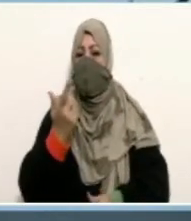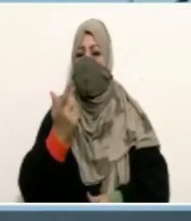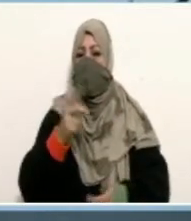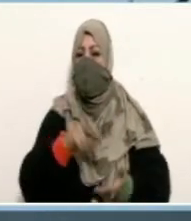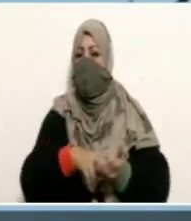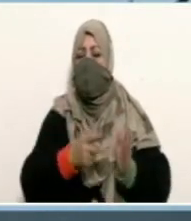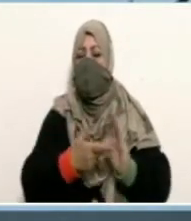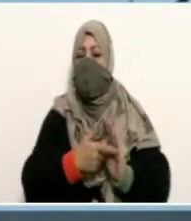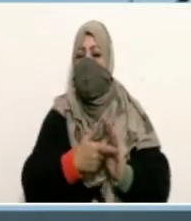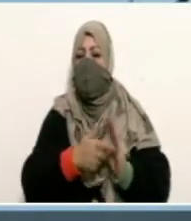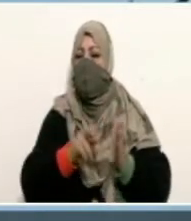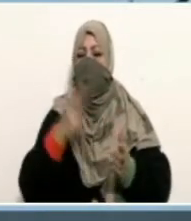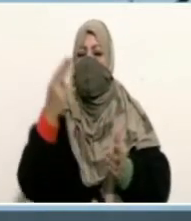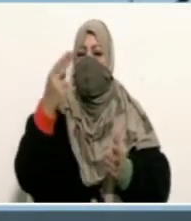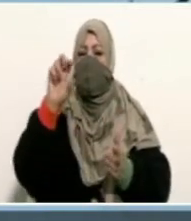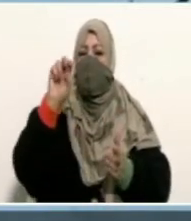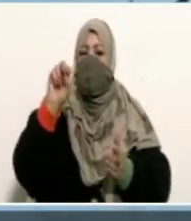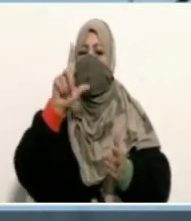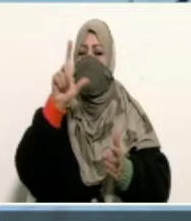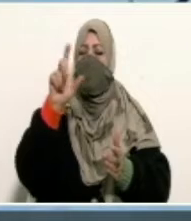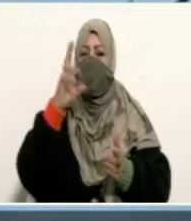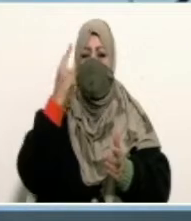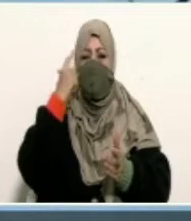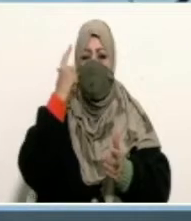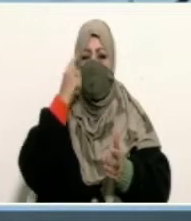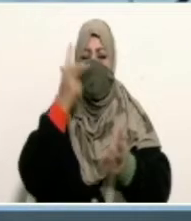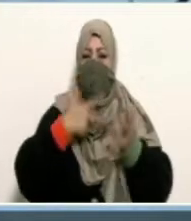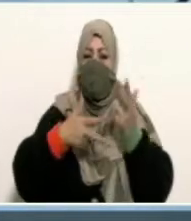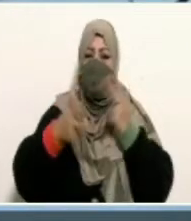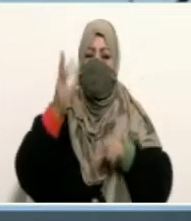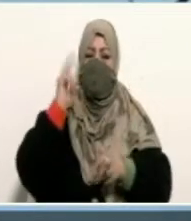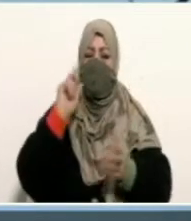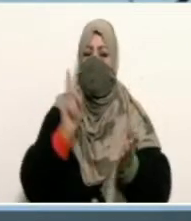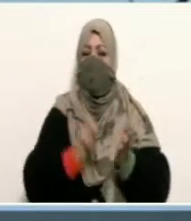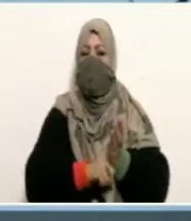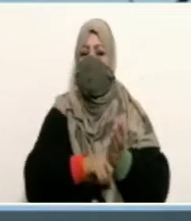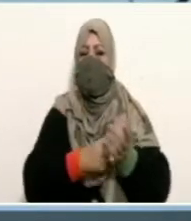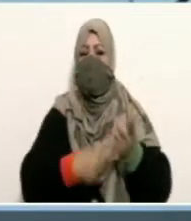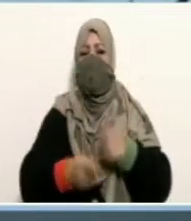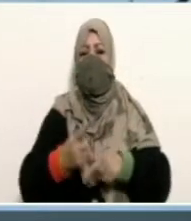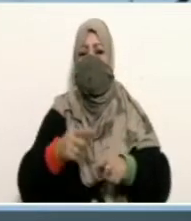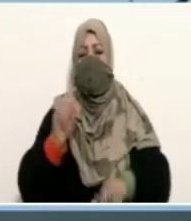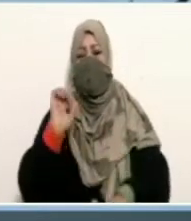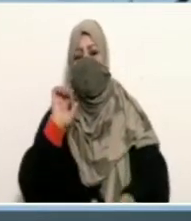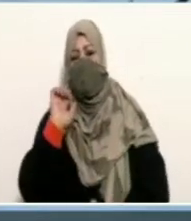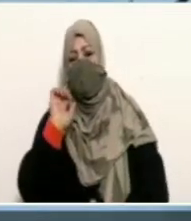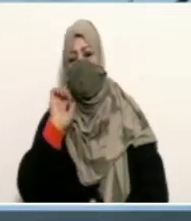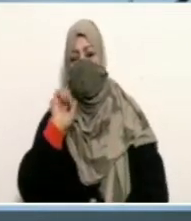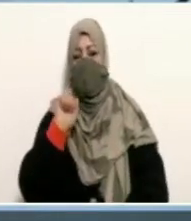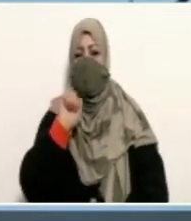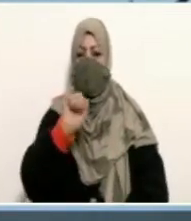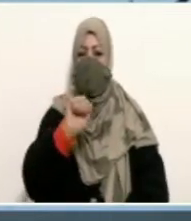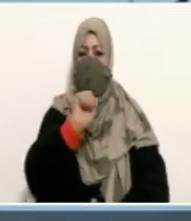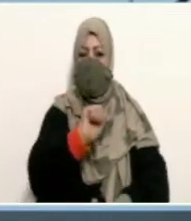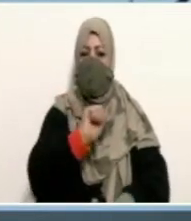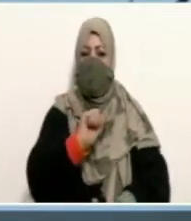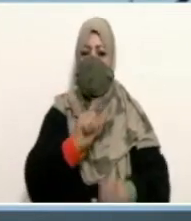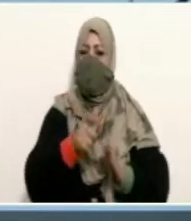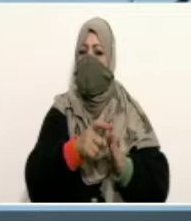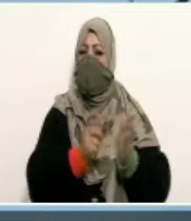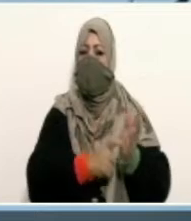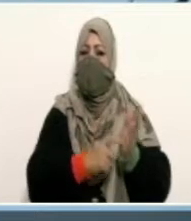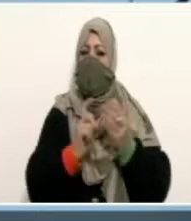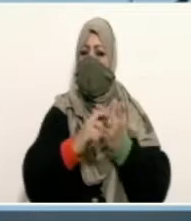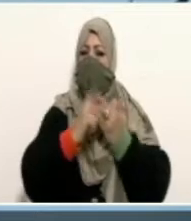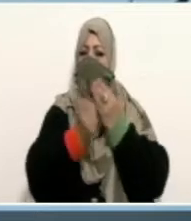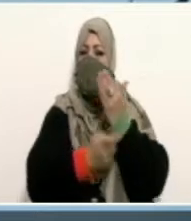العرف كالشرط. هذا كله طبعا إذا كانت مما لا يخالف اللوائح والقوانين معمول بها، فإذا كان